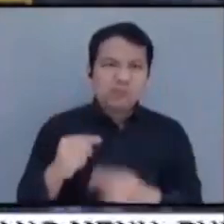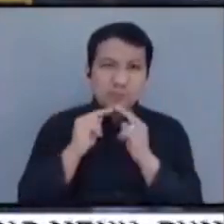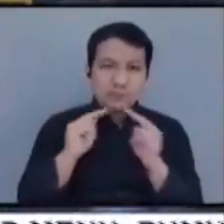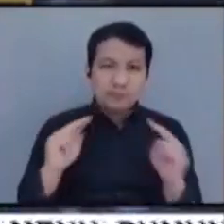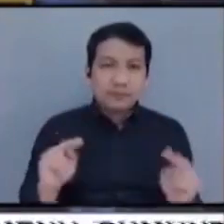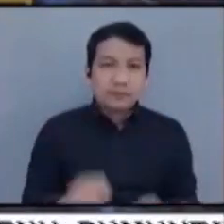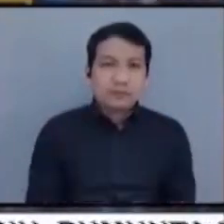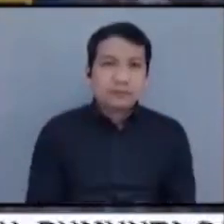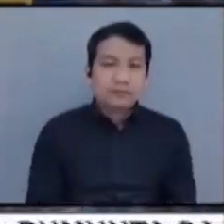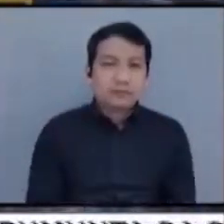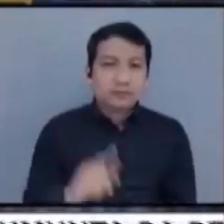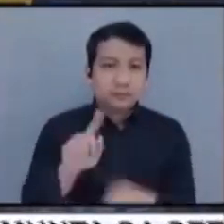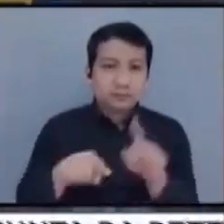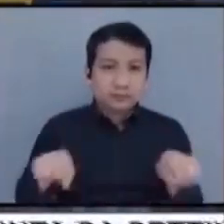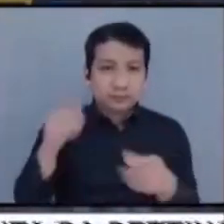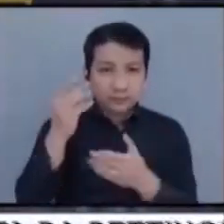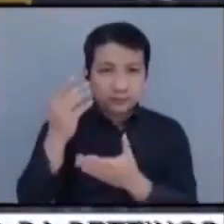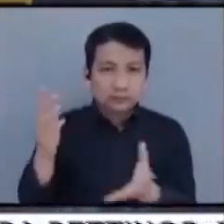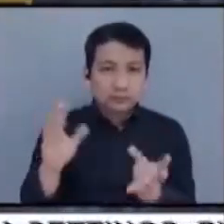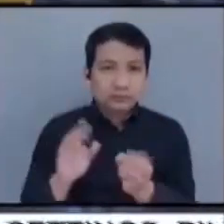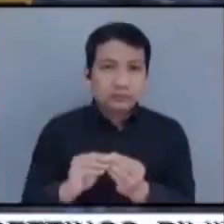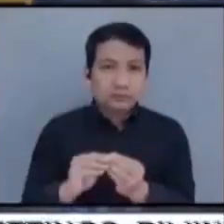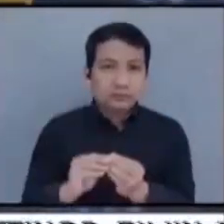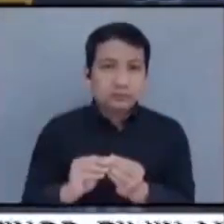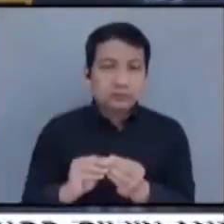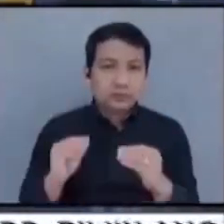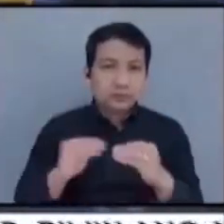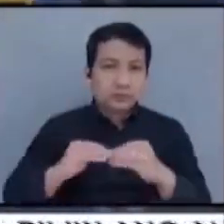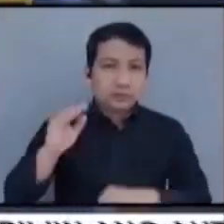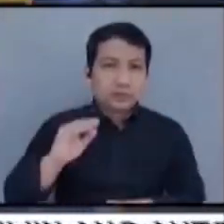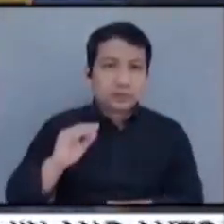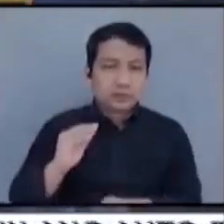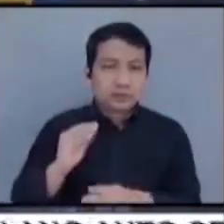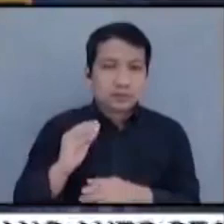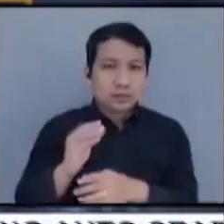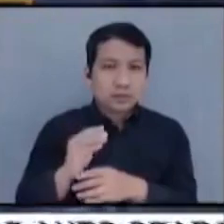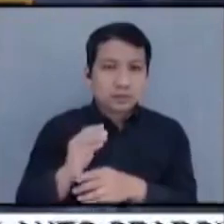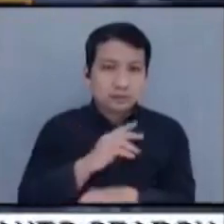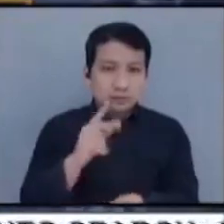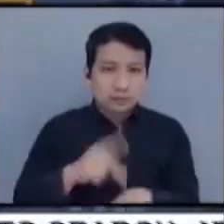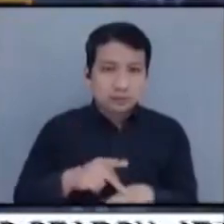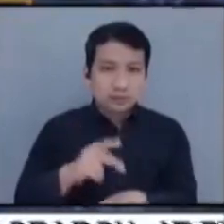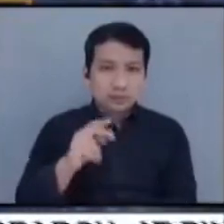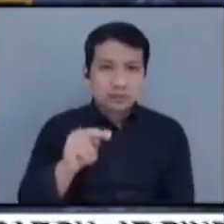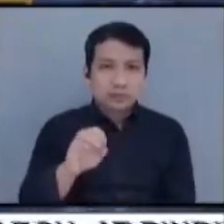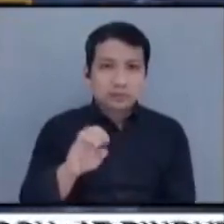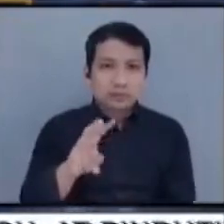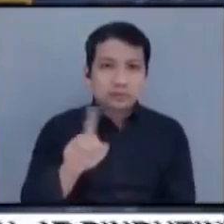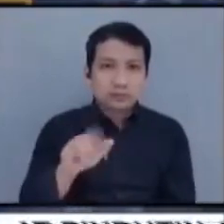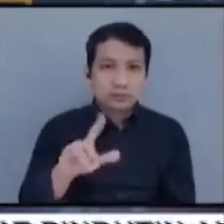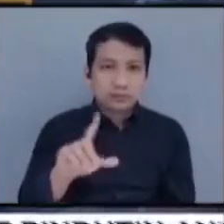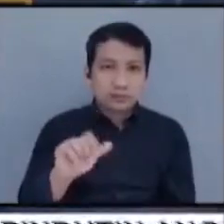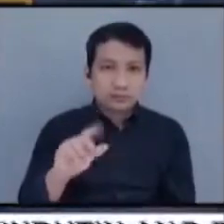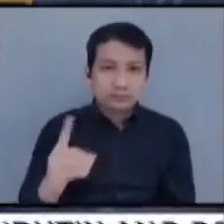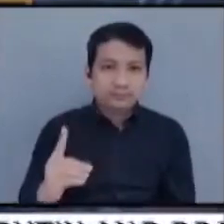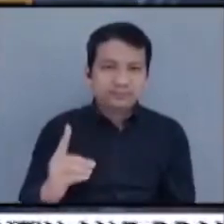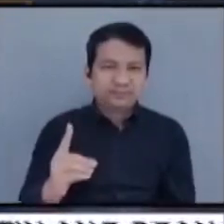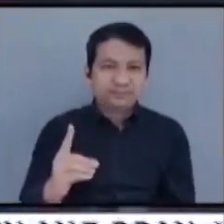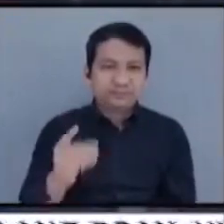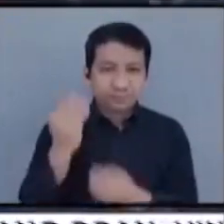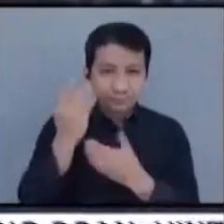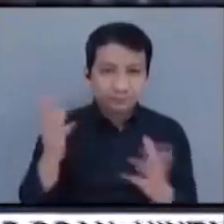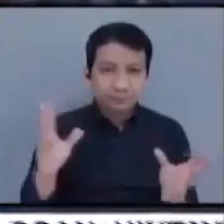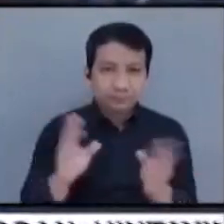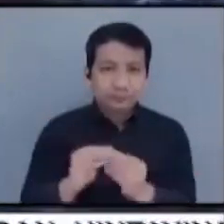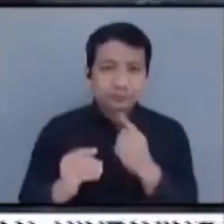Iba't ibang usapin tungkol sa lalo pang pagpapabuti ng relasyon ng Pilipinas at New Zealand, tinalakay at napagkasunduan